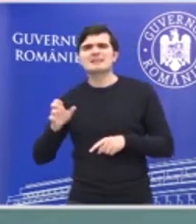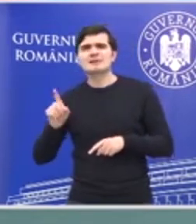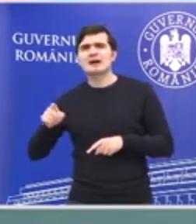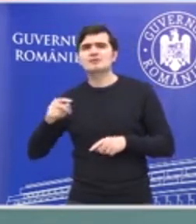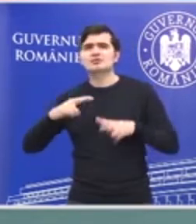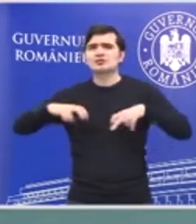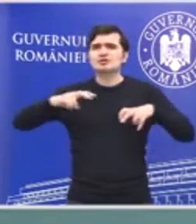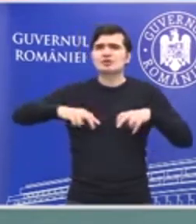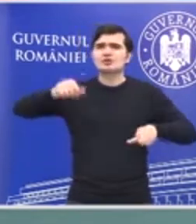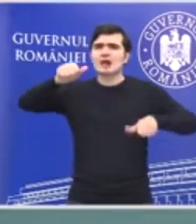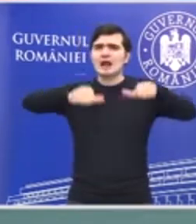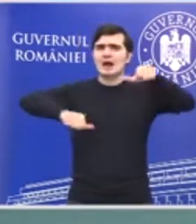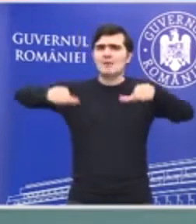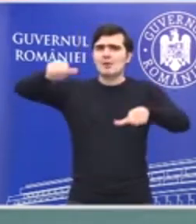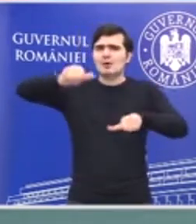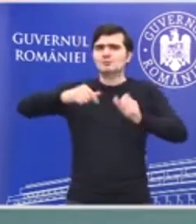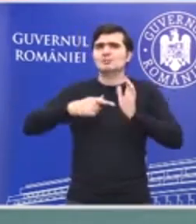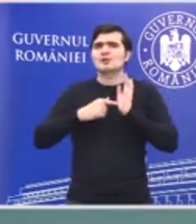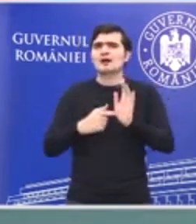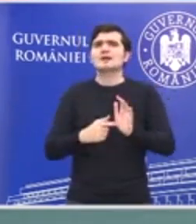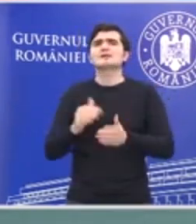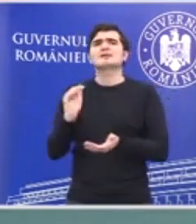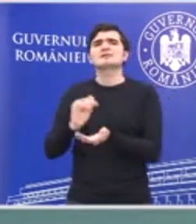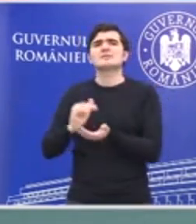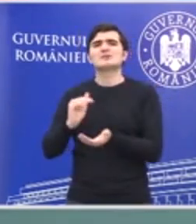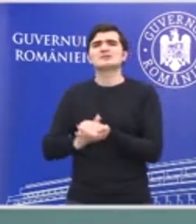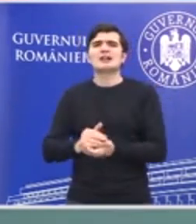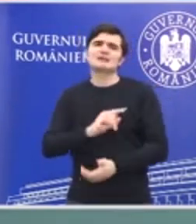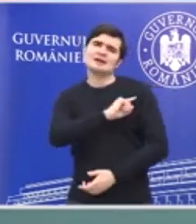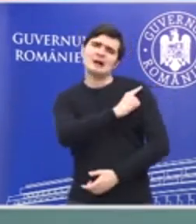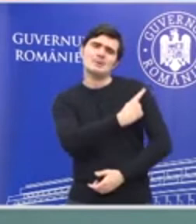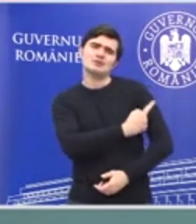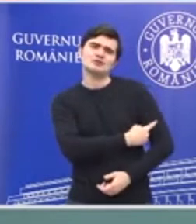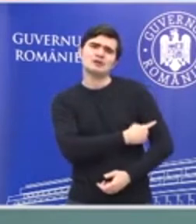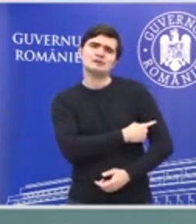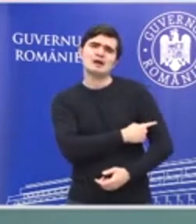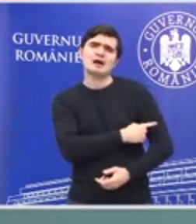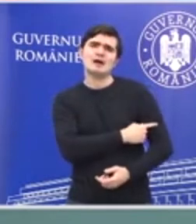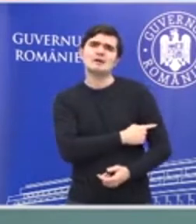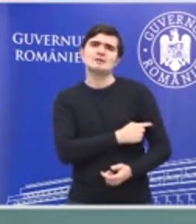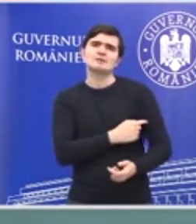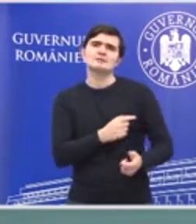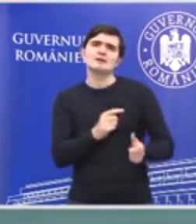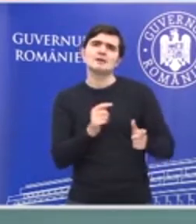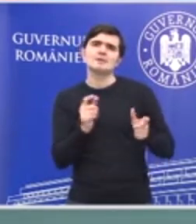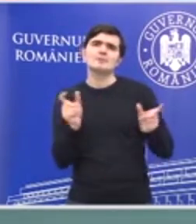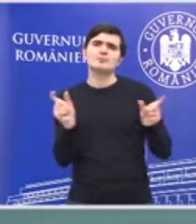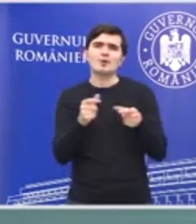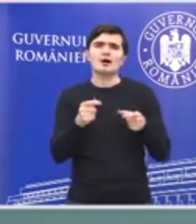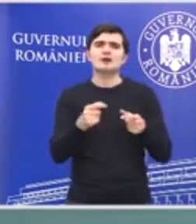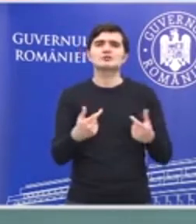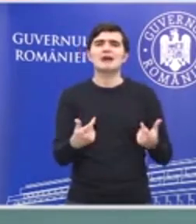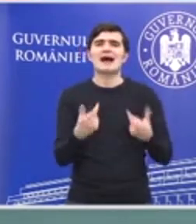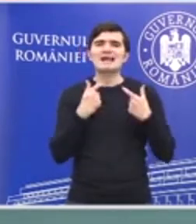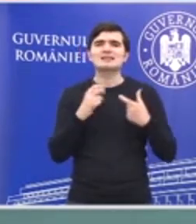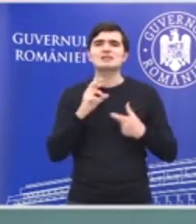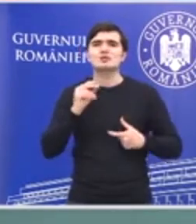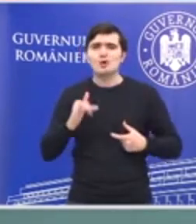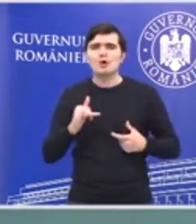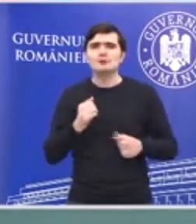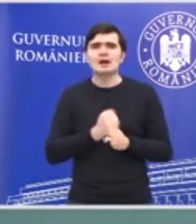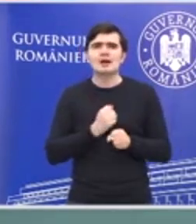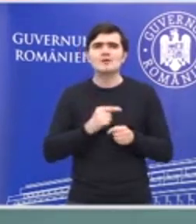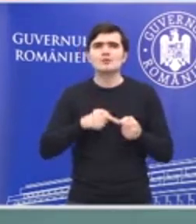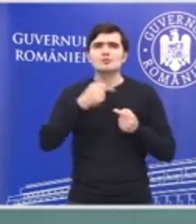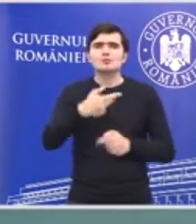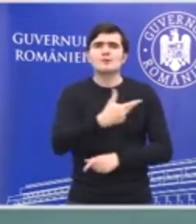o păstrare a capacității neutralizante a anticorpilor obținuți după vaccinare, anticorpi preluați de la persoane vaccinate cu Pfizer, de